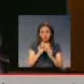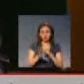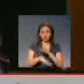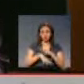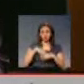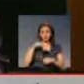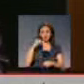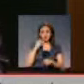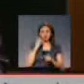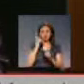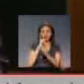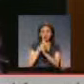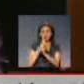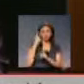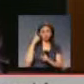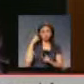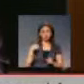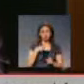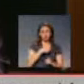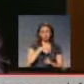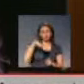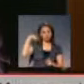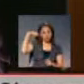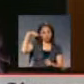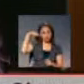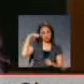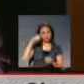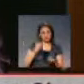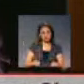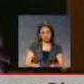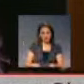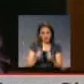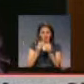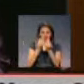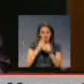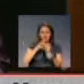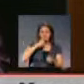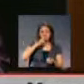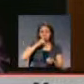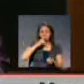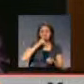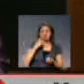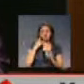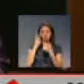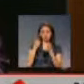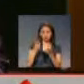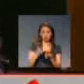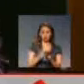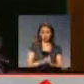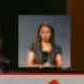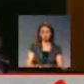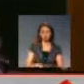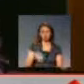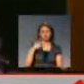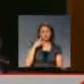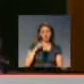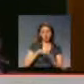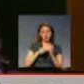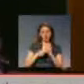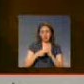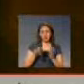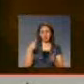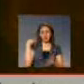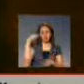مع الدكتور عواد رئيس حي المرج عشان يرد على هذه الشكوى. نشوف الشكوى ونشوف رئيس الحي هيعمل